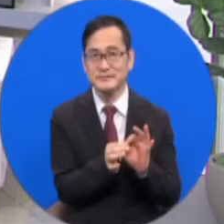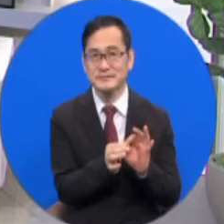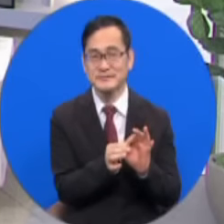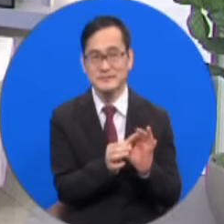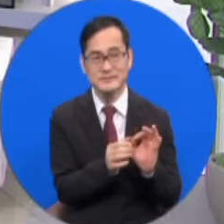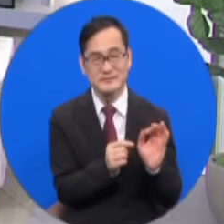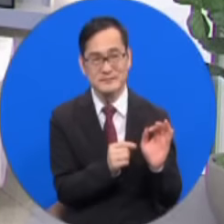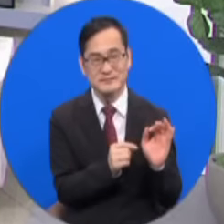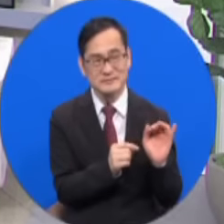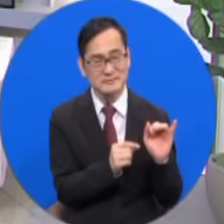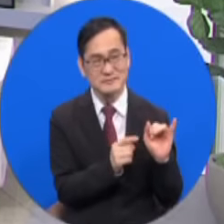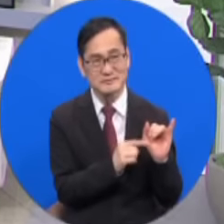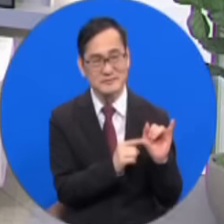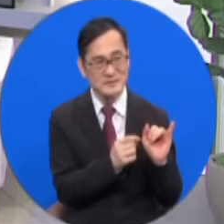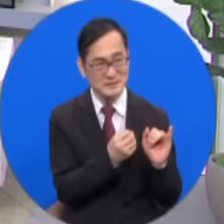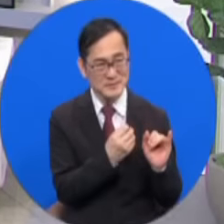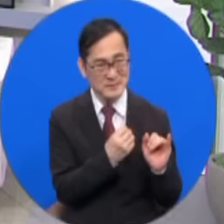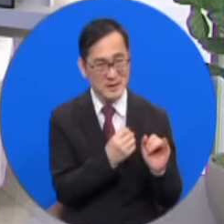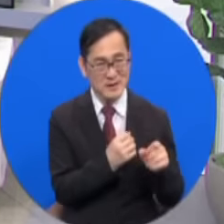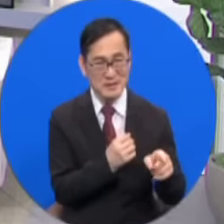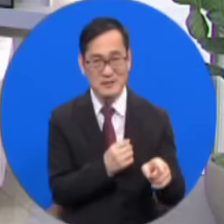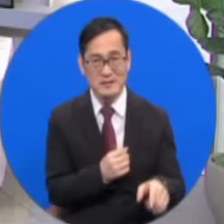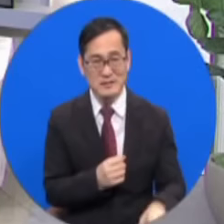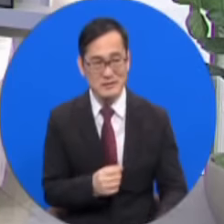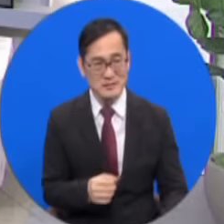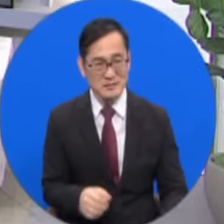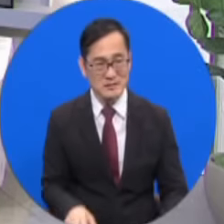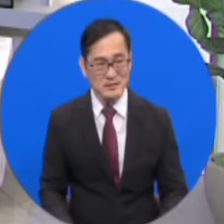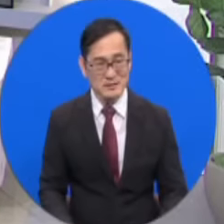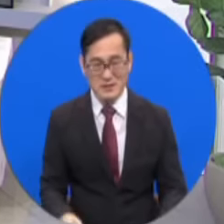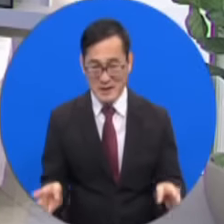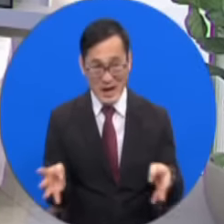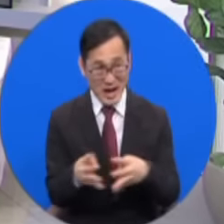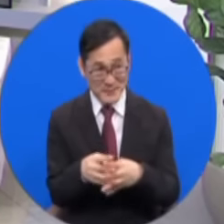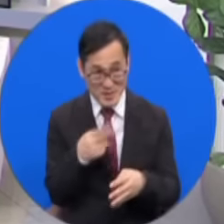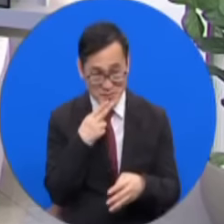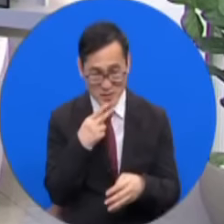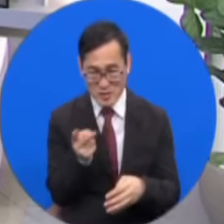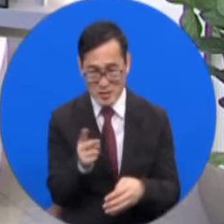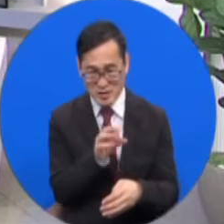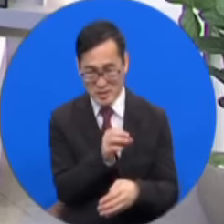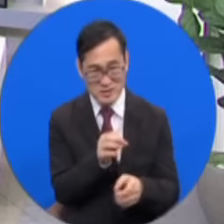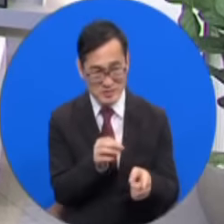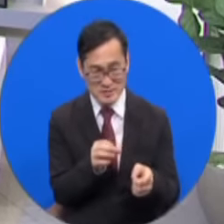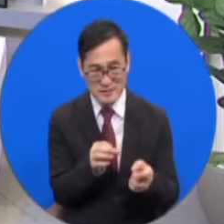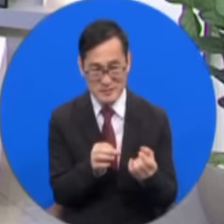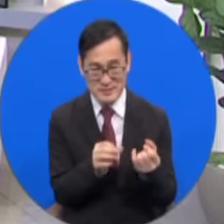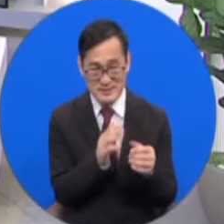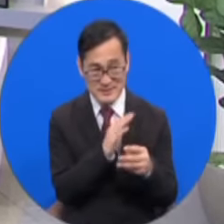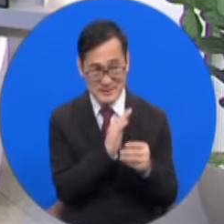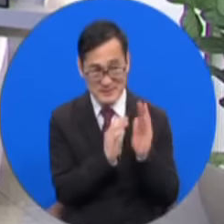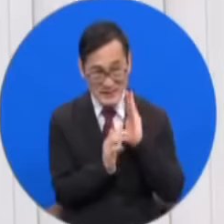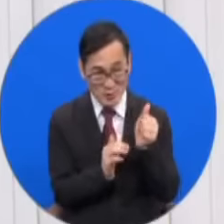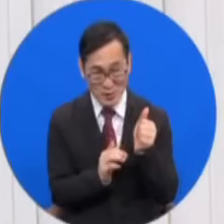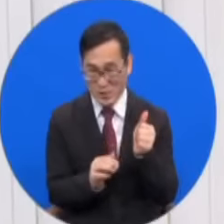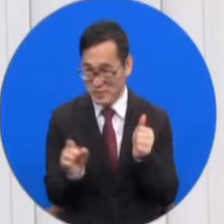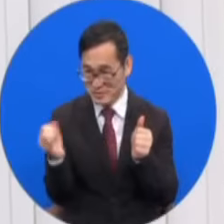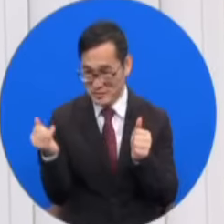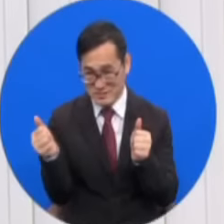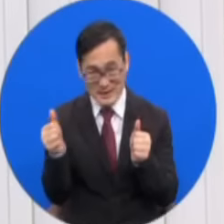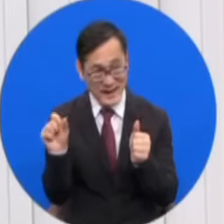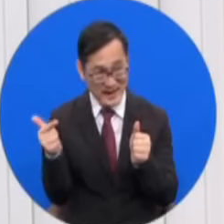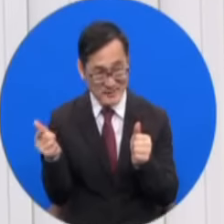한 대표가 돌아서서 나왔을 때 다음번에 특검 어떻게 될지 모른다 혹시 그런 말입니까네 그렇기도 하고요 그리고 이미 이제 골든 타임은